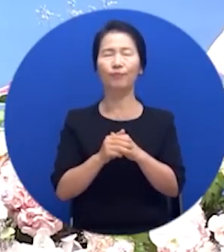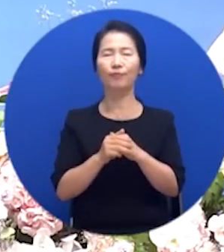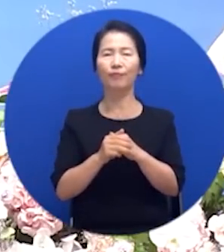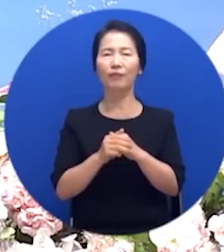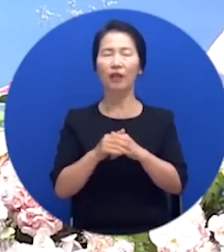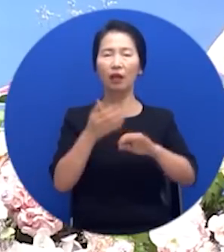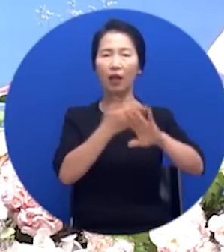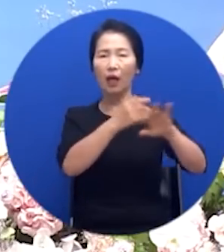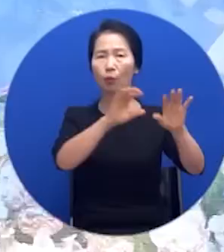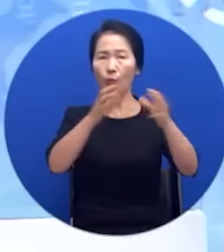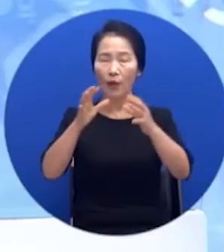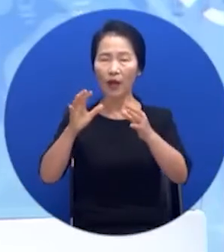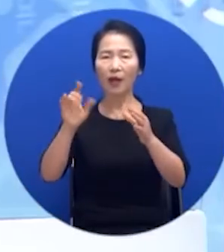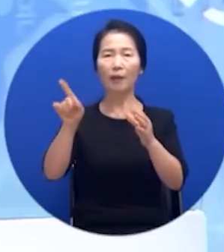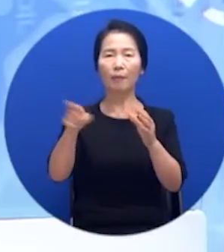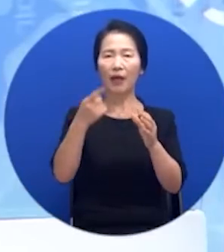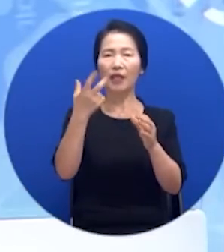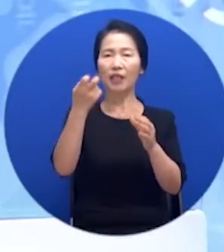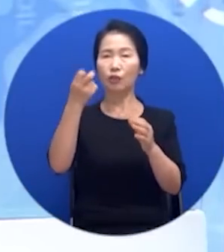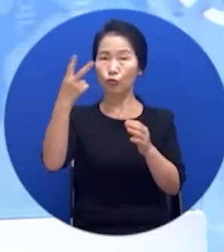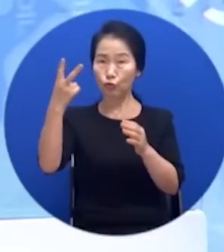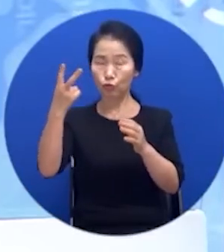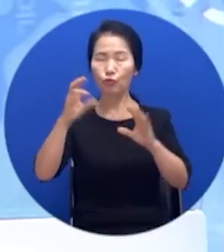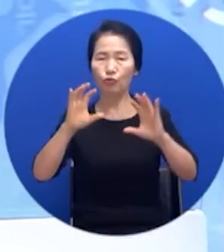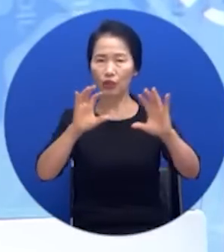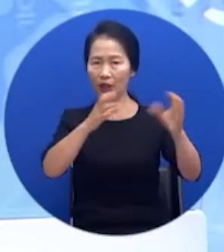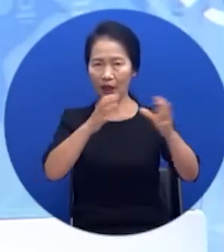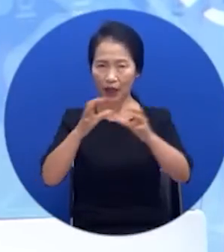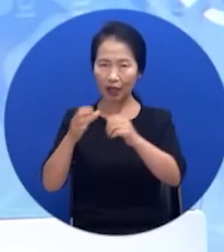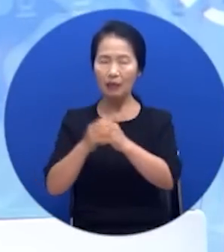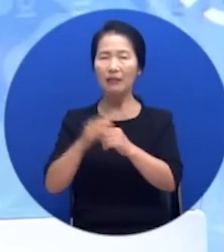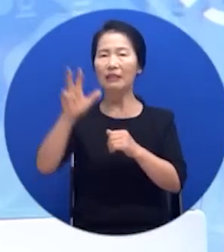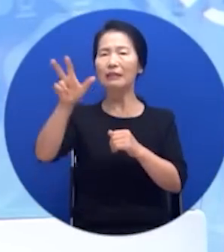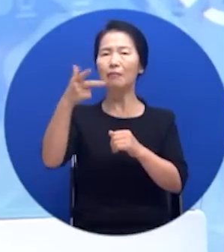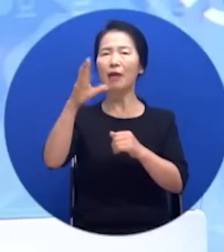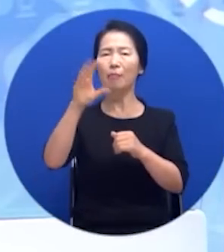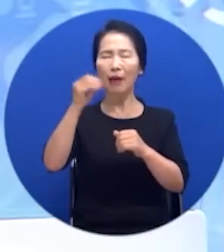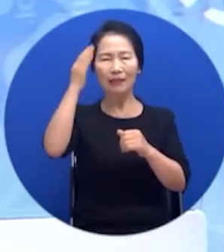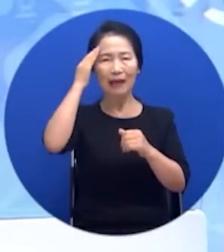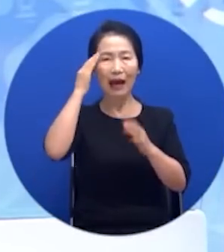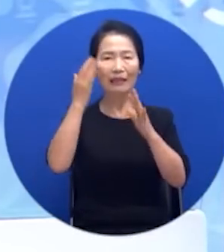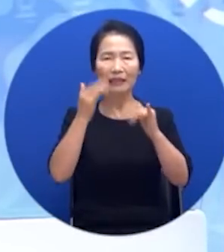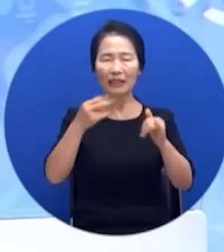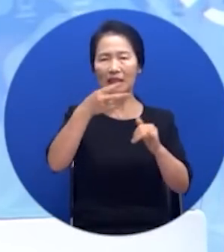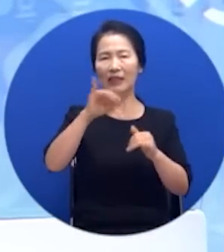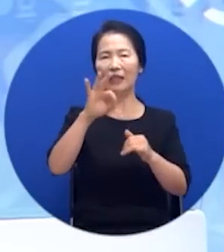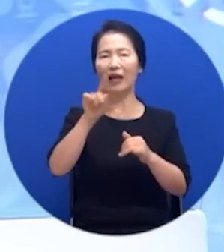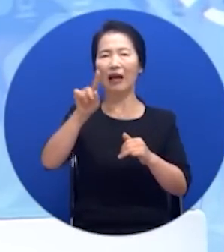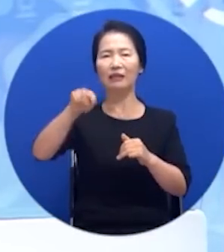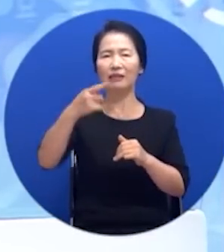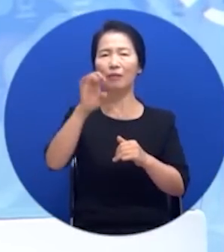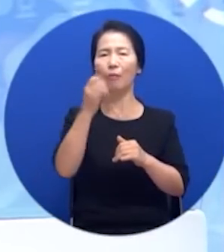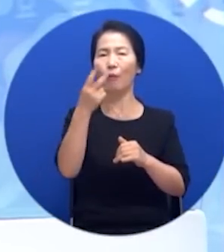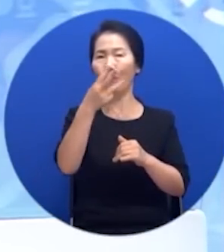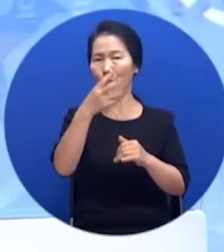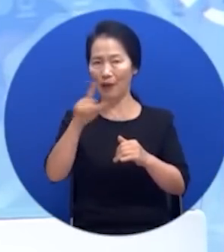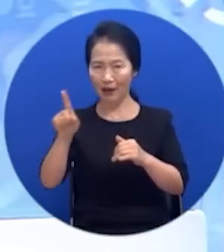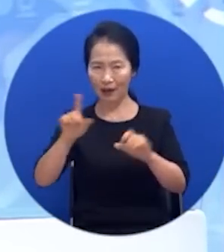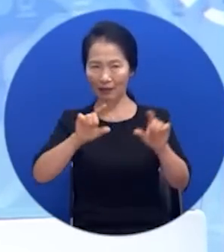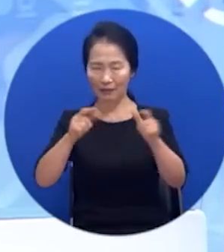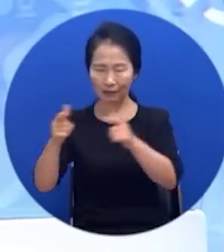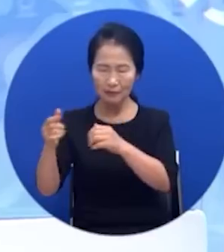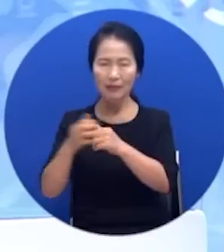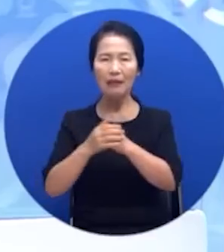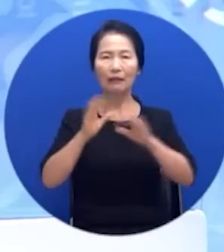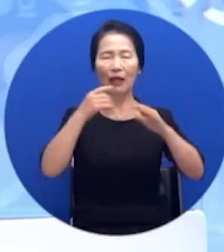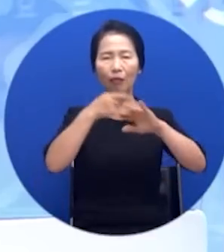해외 172 나라 700만 한인 디아스포라께서도 한마음 한뜻으로 나라와 민족을 위해서